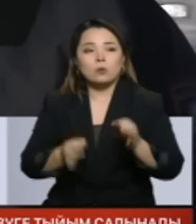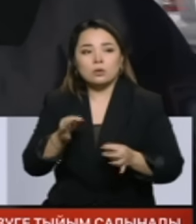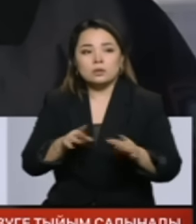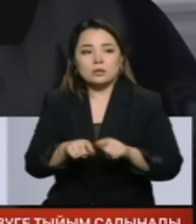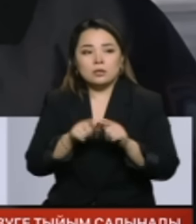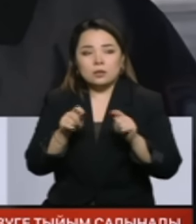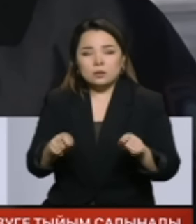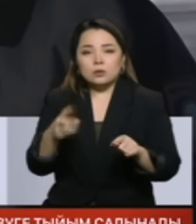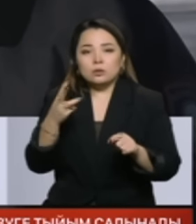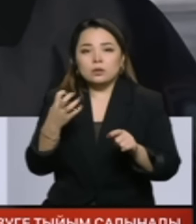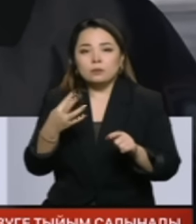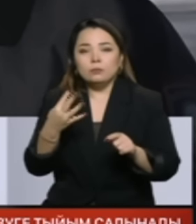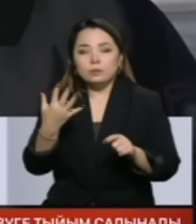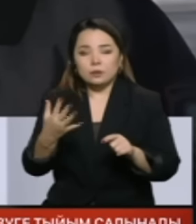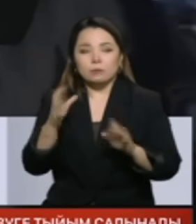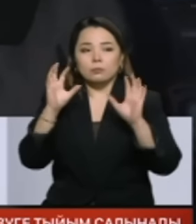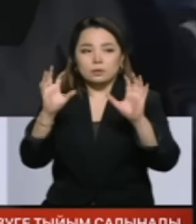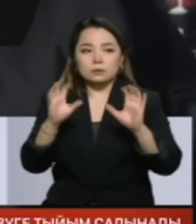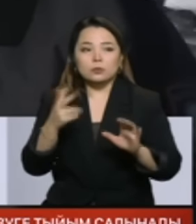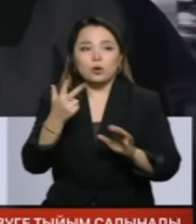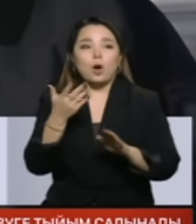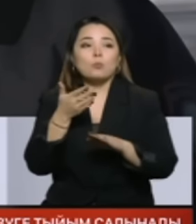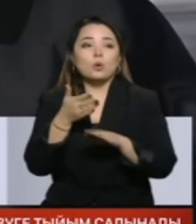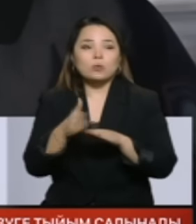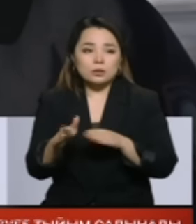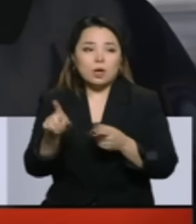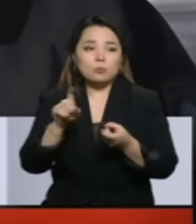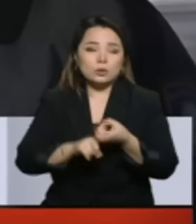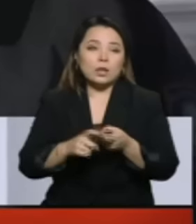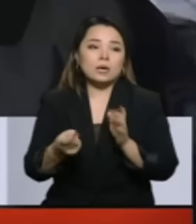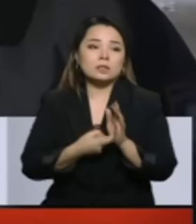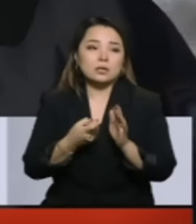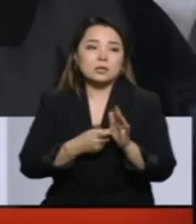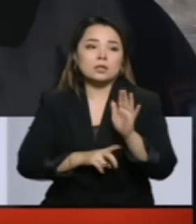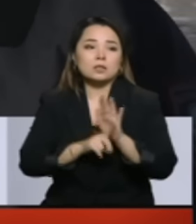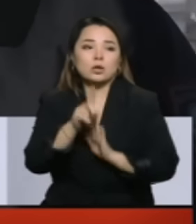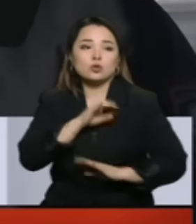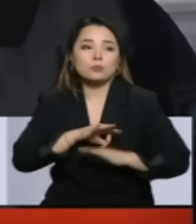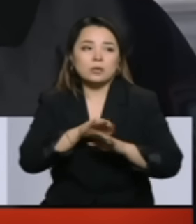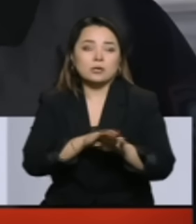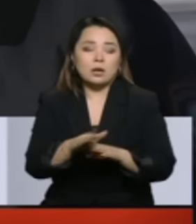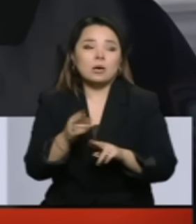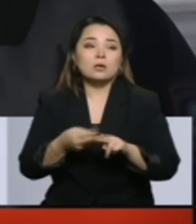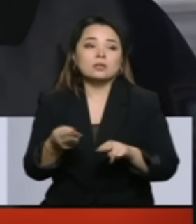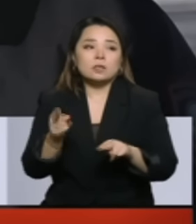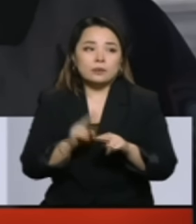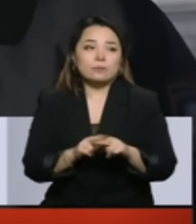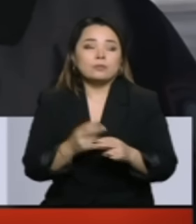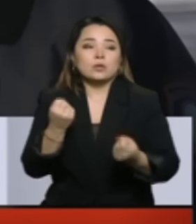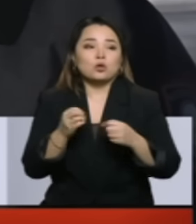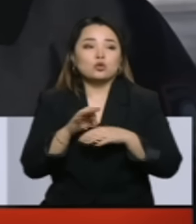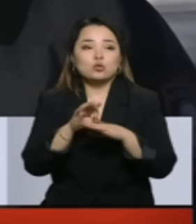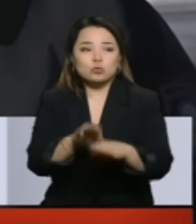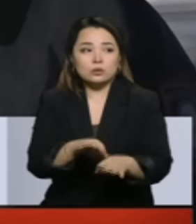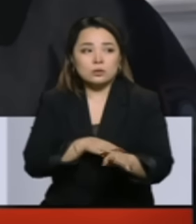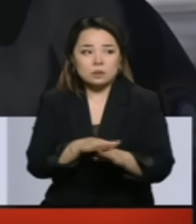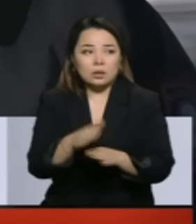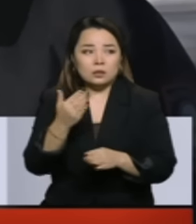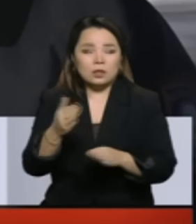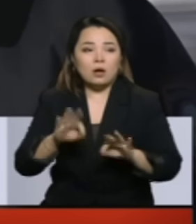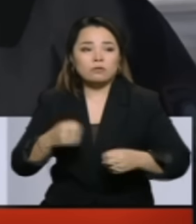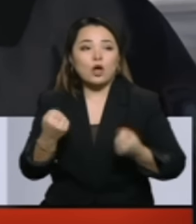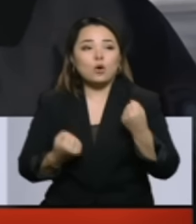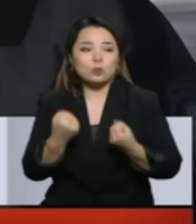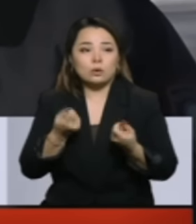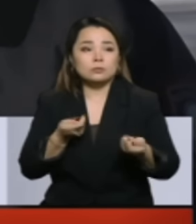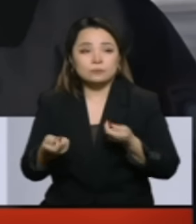кодексінің 345 бабы 3 бөлігі бойынша тергеу амалдары басталды. Яғни жүргізушілер автокөлікті